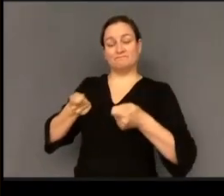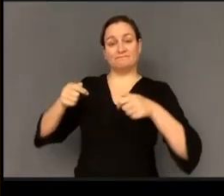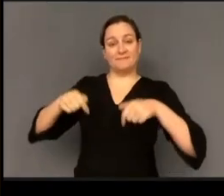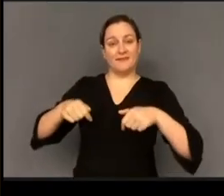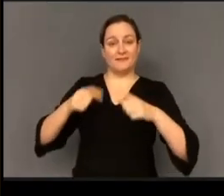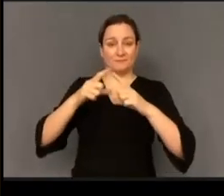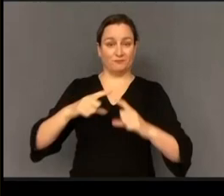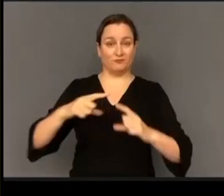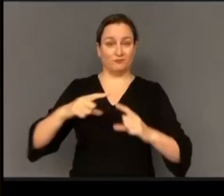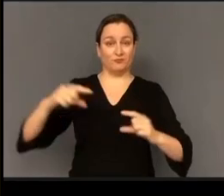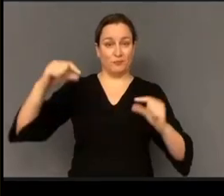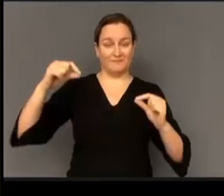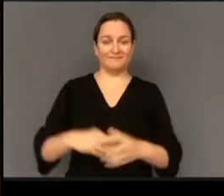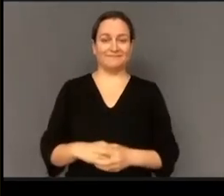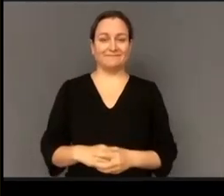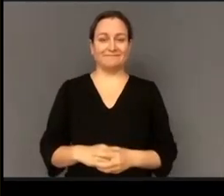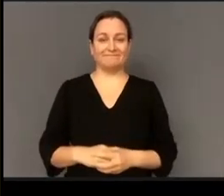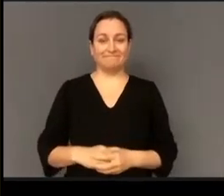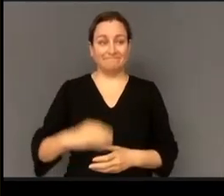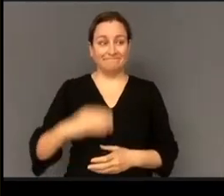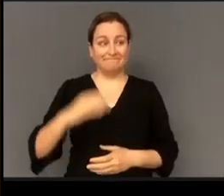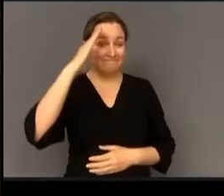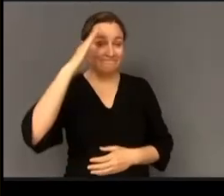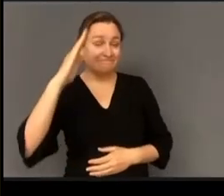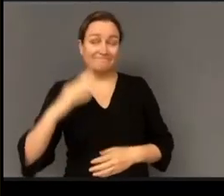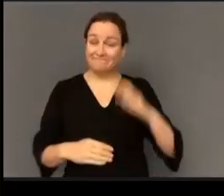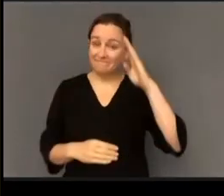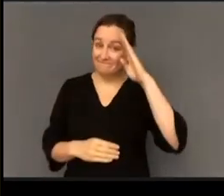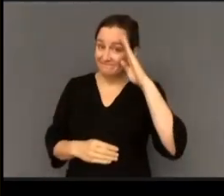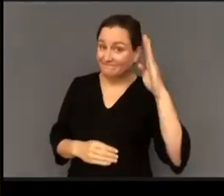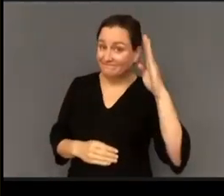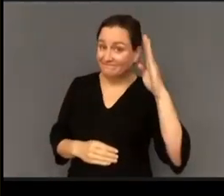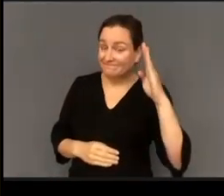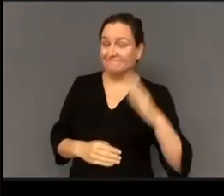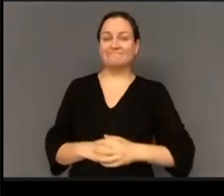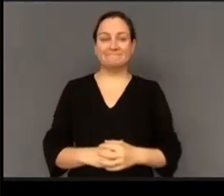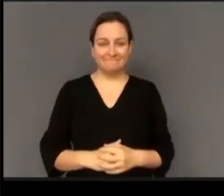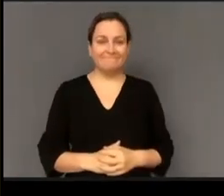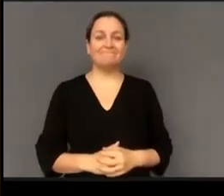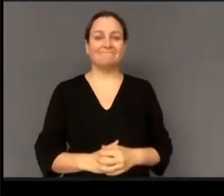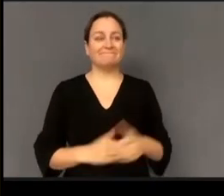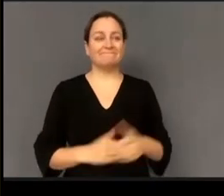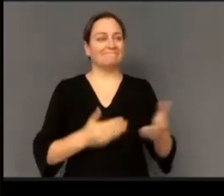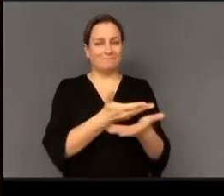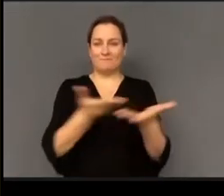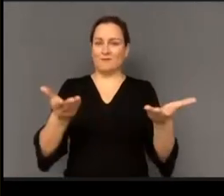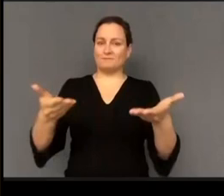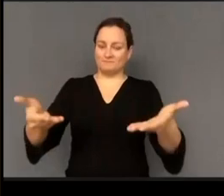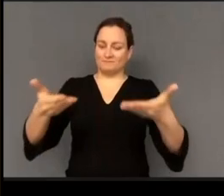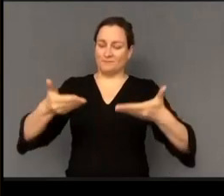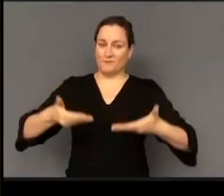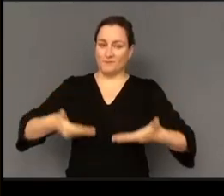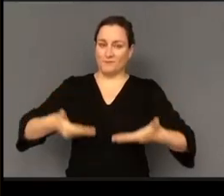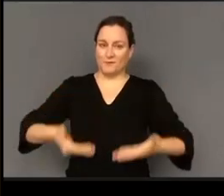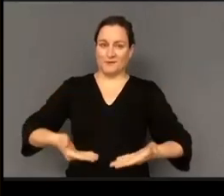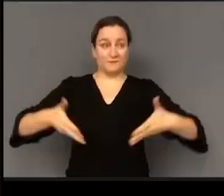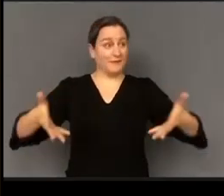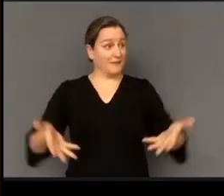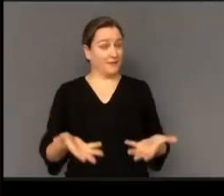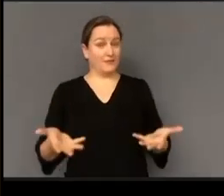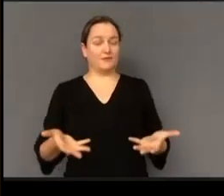こんにちはそしてよこそ日本にお越しをくださいましたえご来場